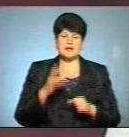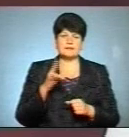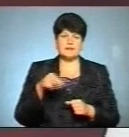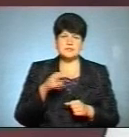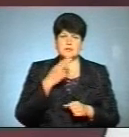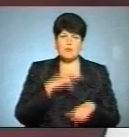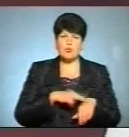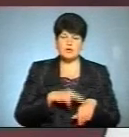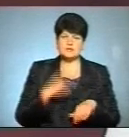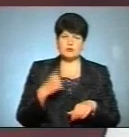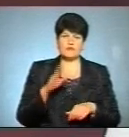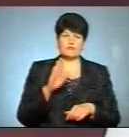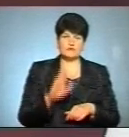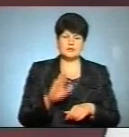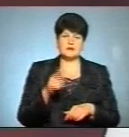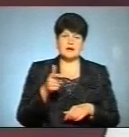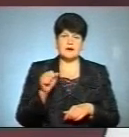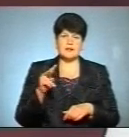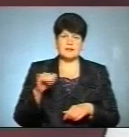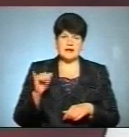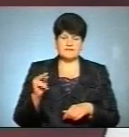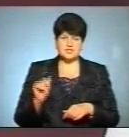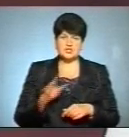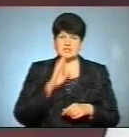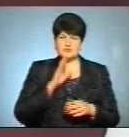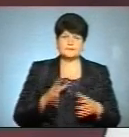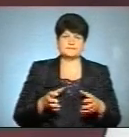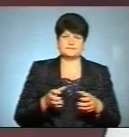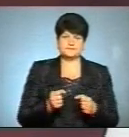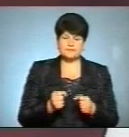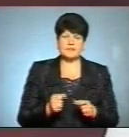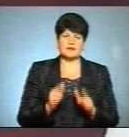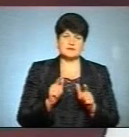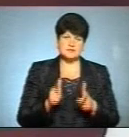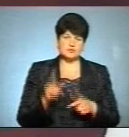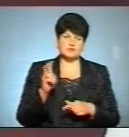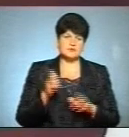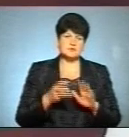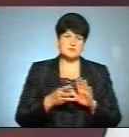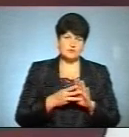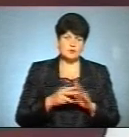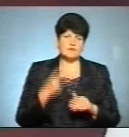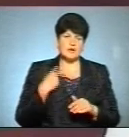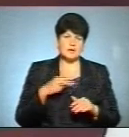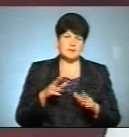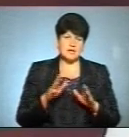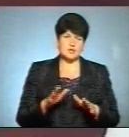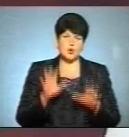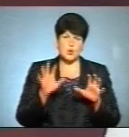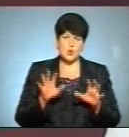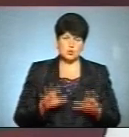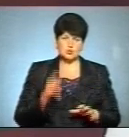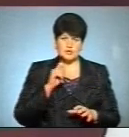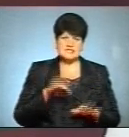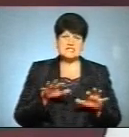Нацполіції в області Володимир Галевич. Дівчину поліцейські затримали відповідно до статті 208 Кримінального процесуального кодексу